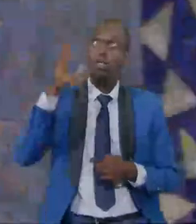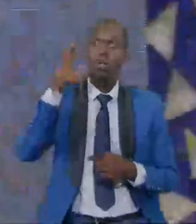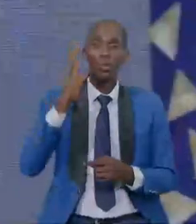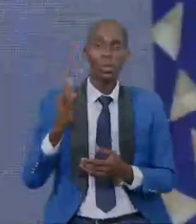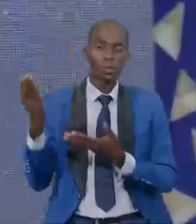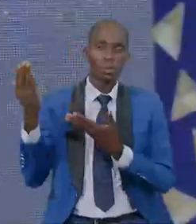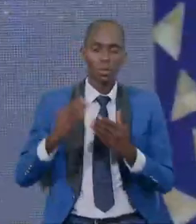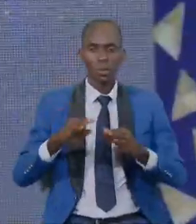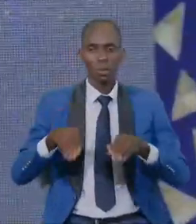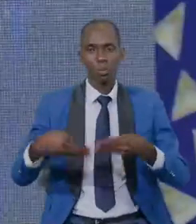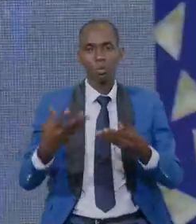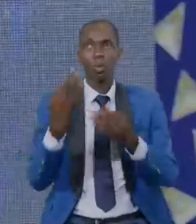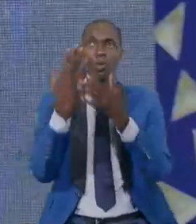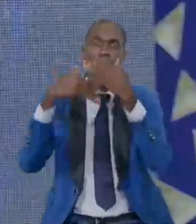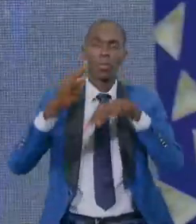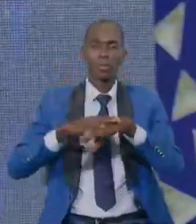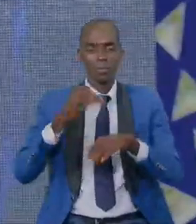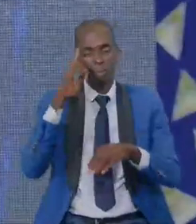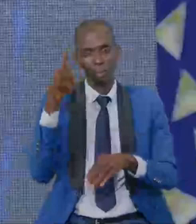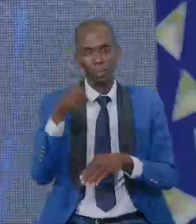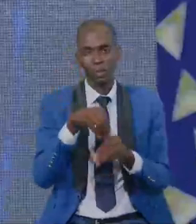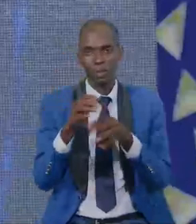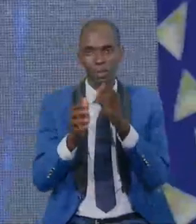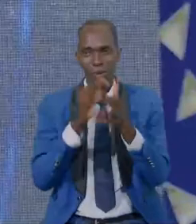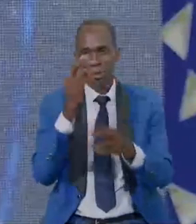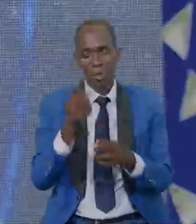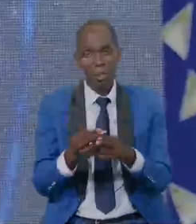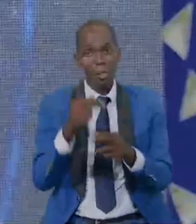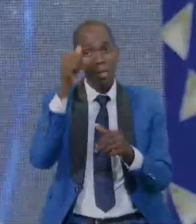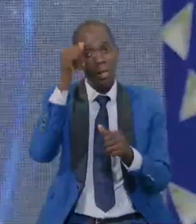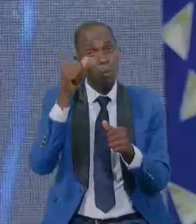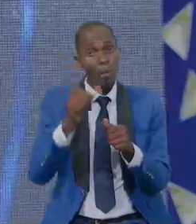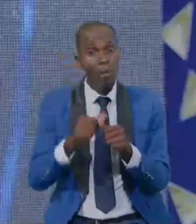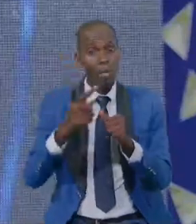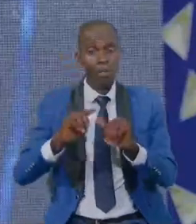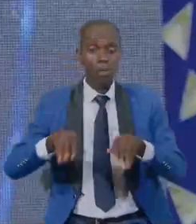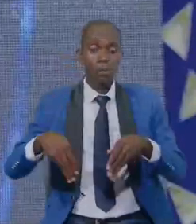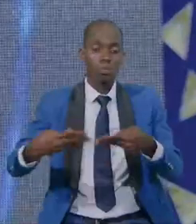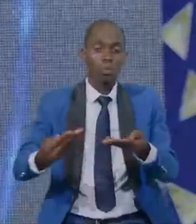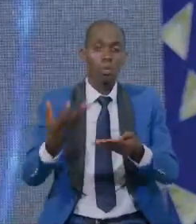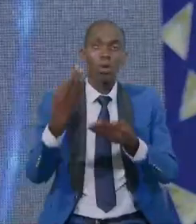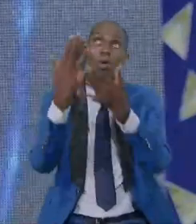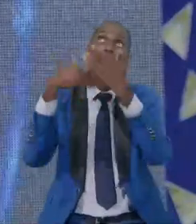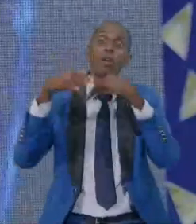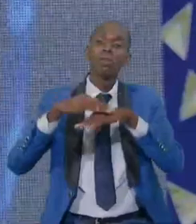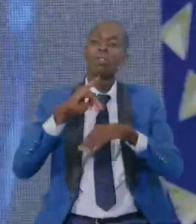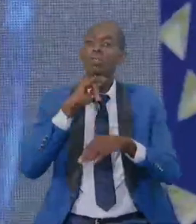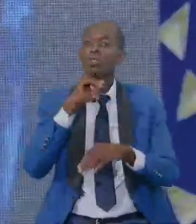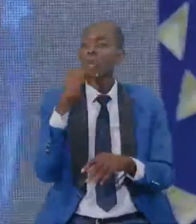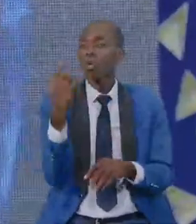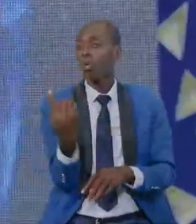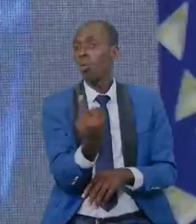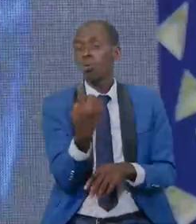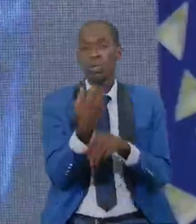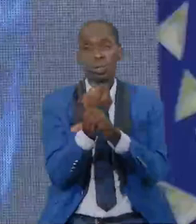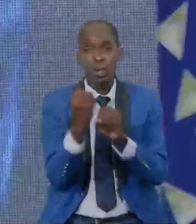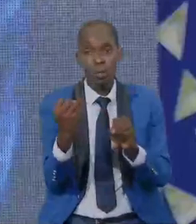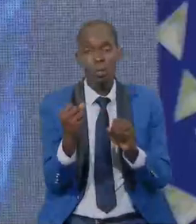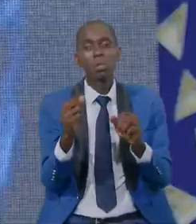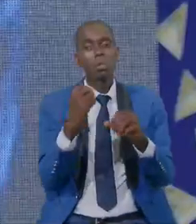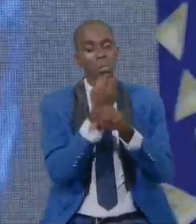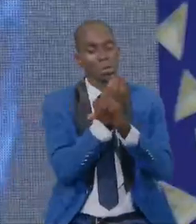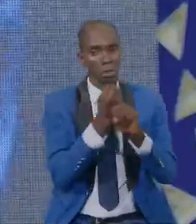of heaven. Il apportera les provisions du ciel dans votre cœur. The provision of heaven is not just salvation. He gives us salvation.